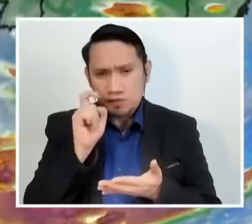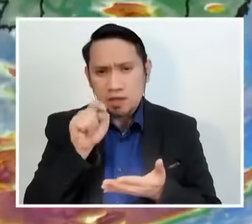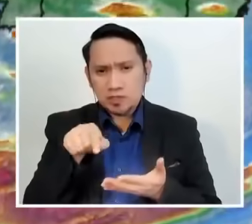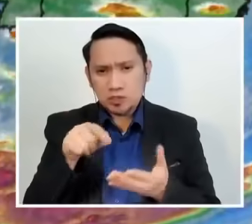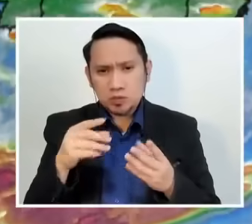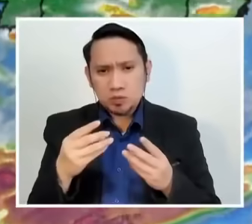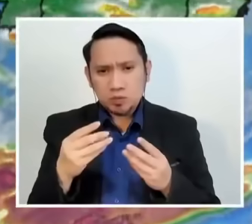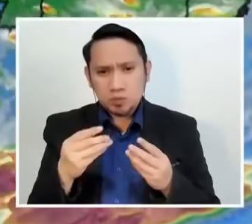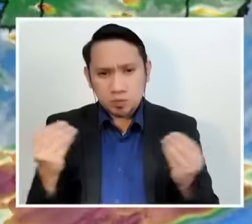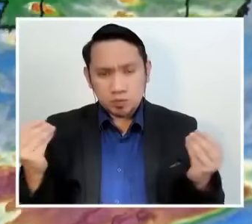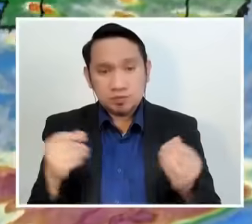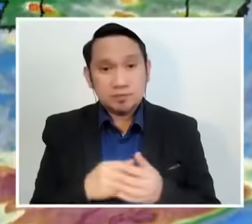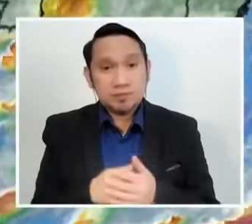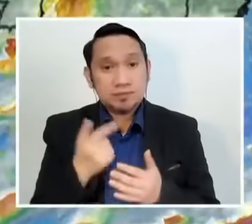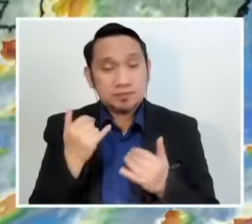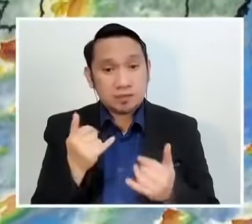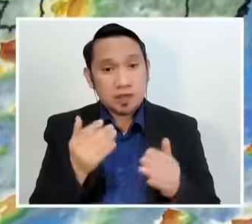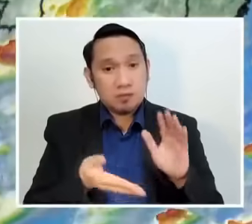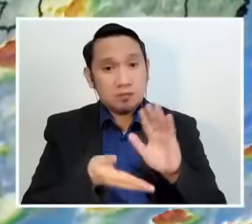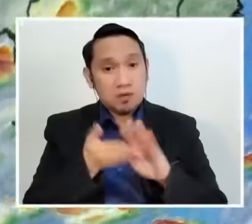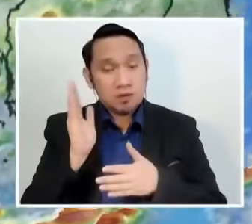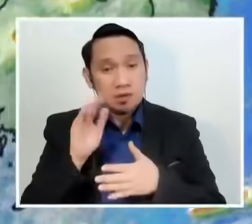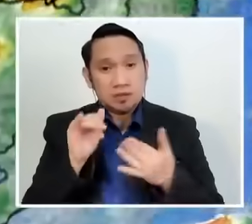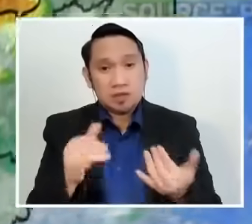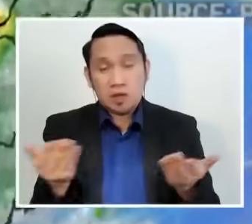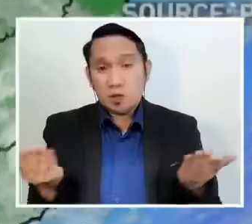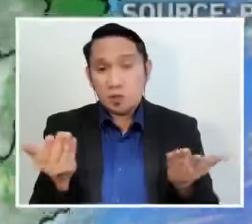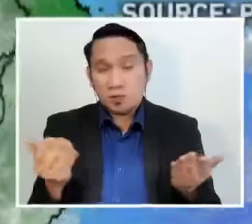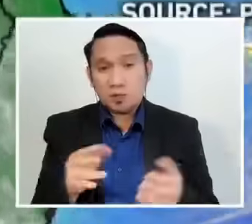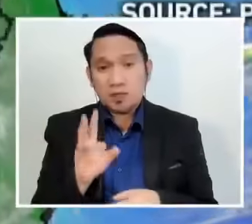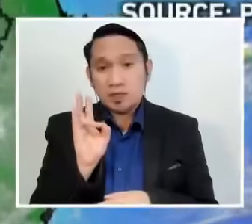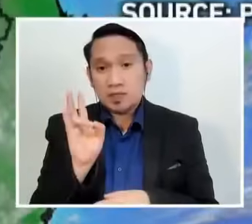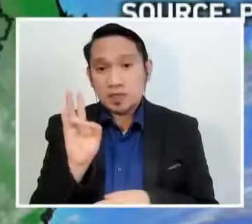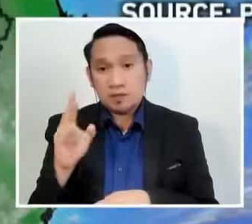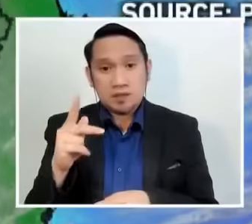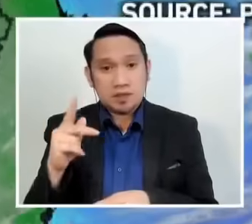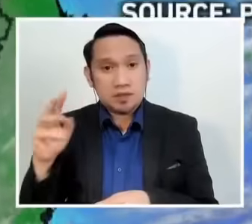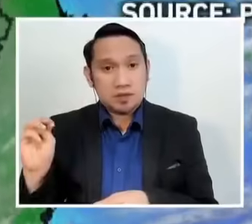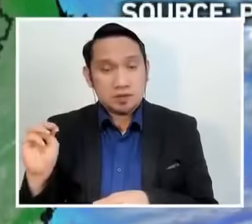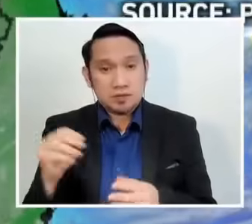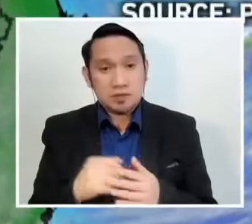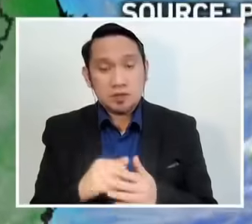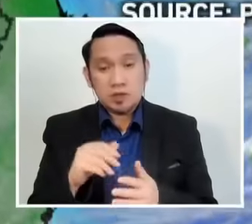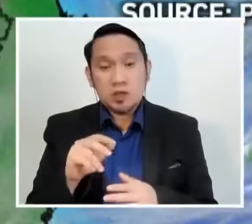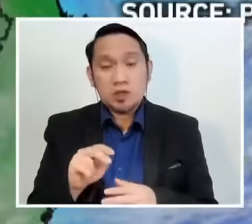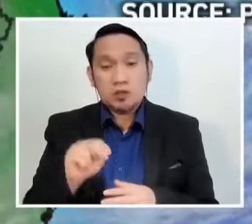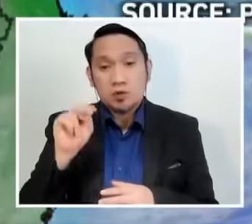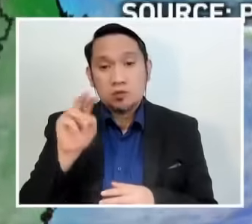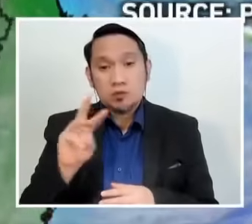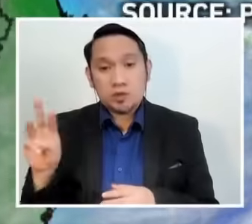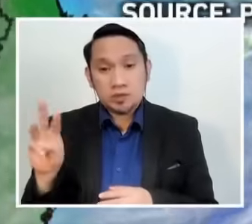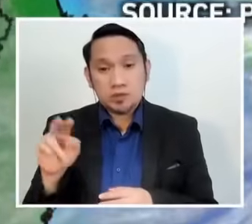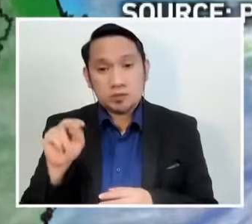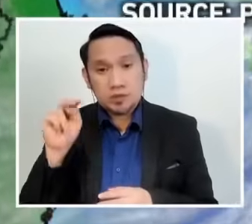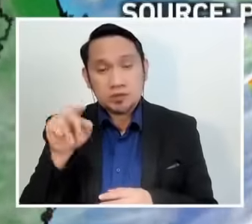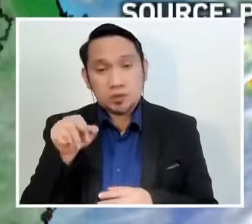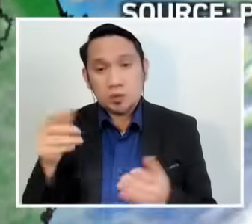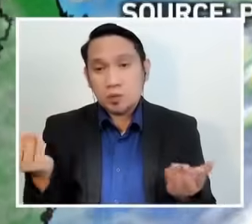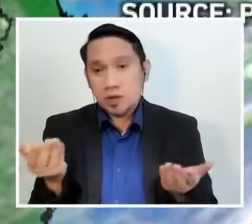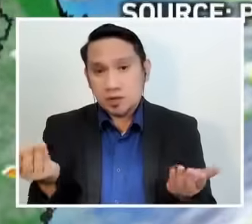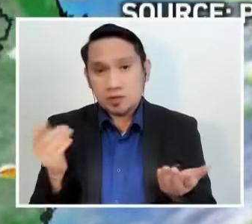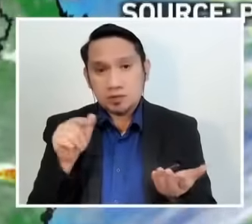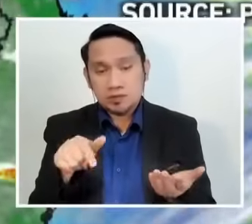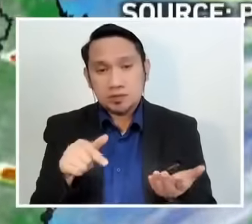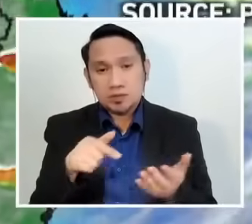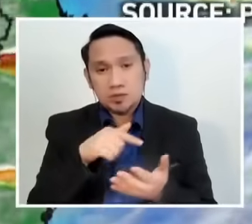sa Luzon ang bagyong Egay at huli po itong namataan 70 kilometers west-northwest ng Kalayan, Cagayan na sa may gitna na po yan ng